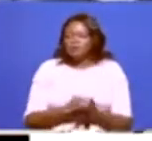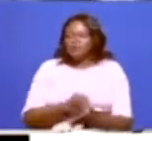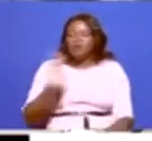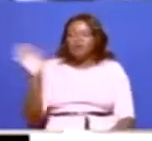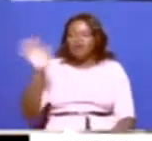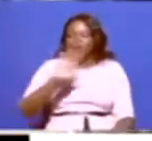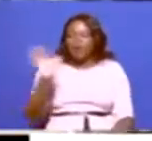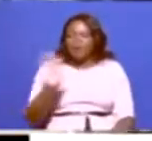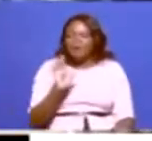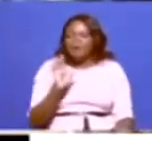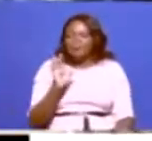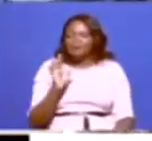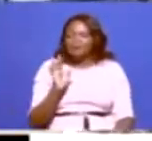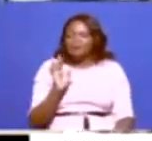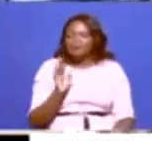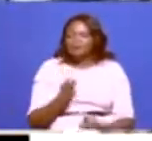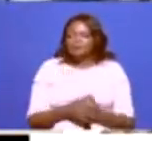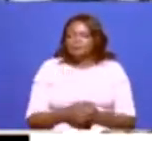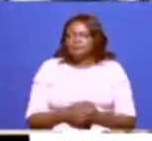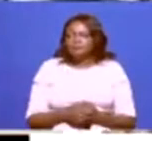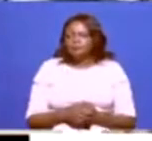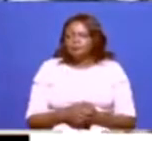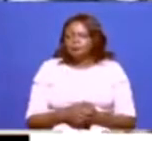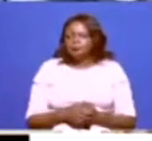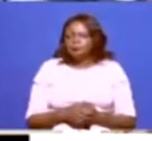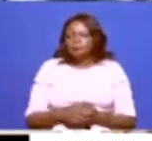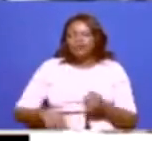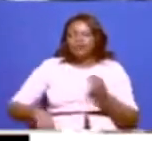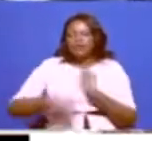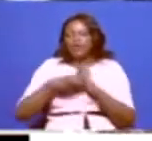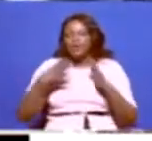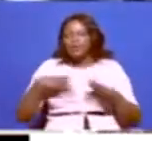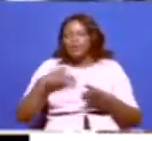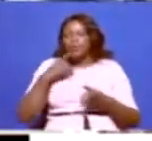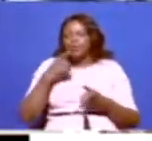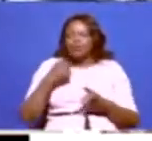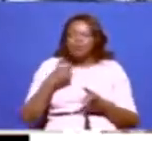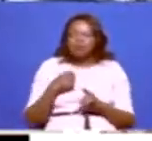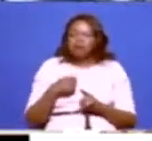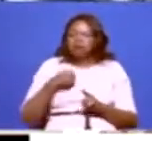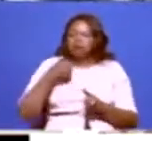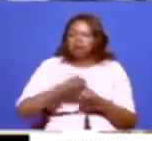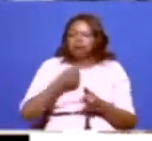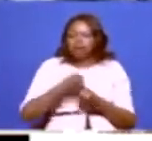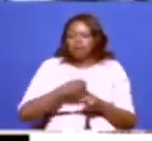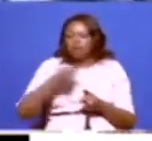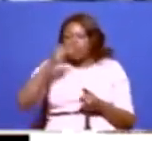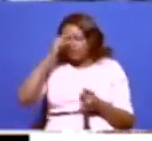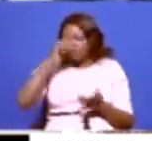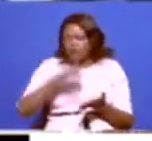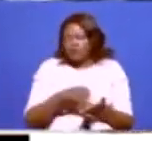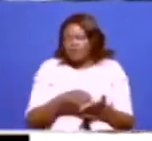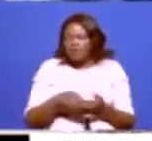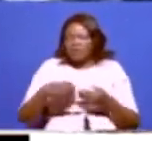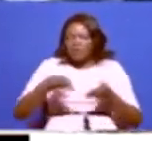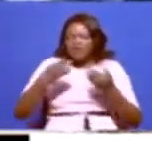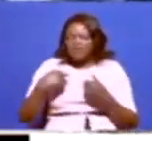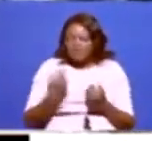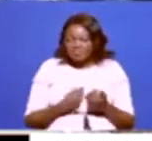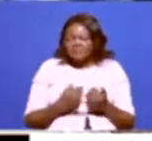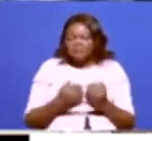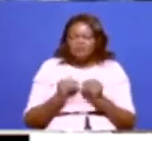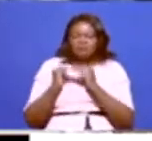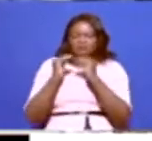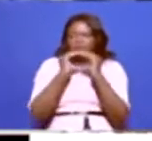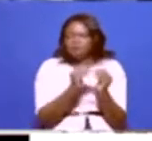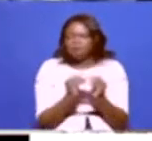itupe sisi ambao tunapigania hiki kiti cha ugavana Machakos County usawa wa kufanya ile inaitwa